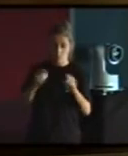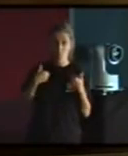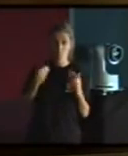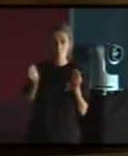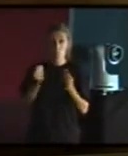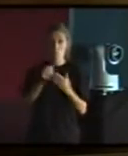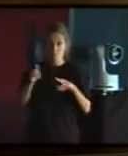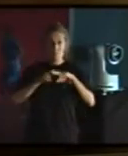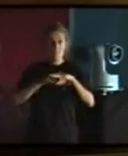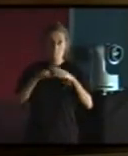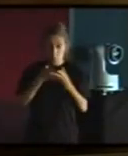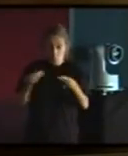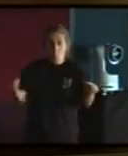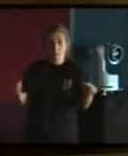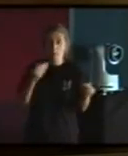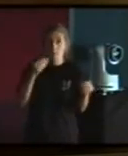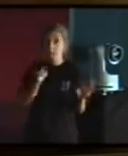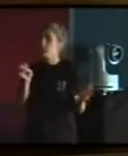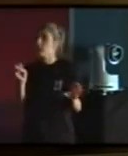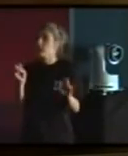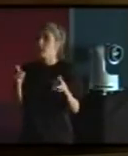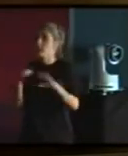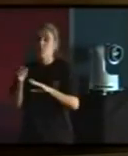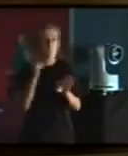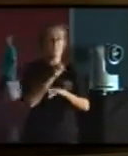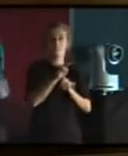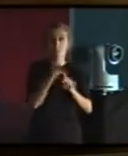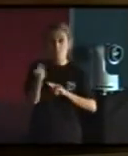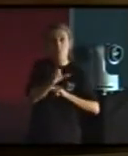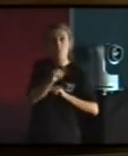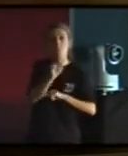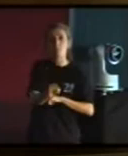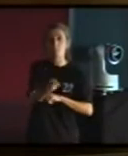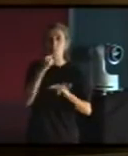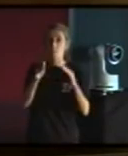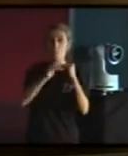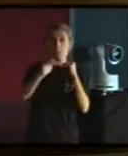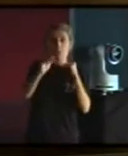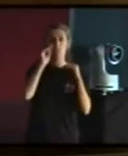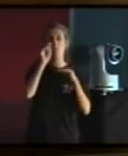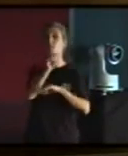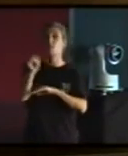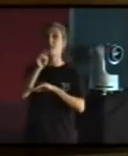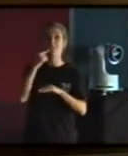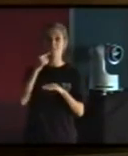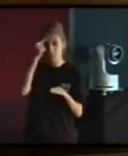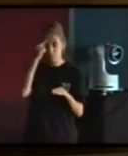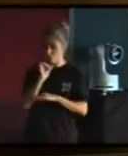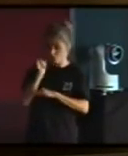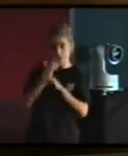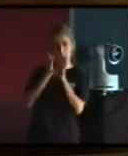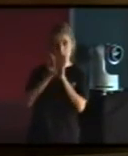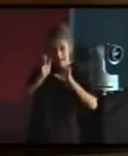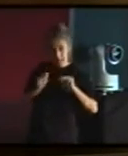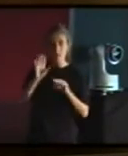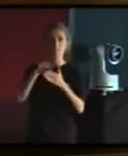tu n'as pas un autre point de fuite, tu peux disparaître. Ce qui fait que l'horizon, ça fait partie de notre psychologie. Mais en même temps, il pose